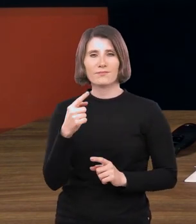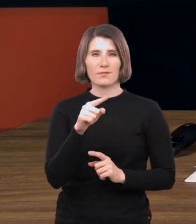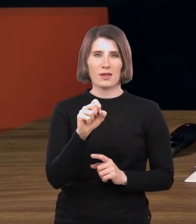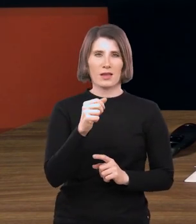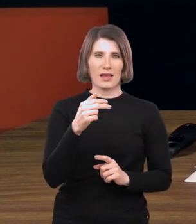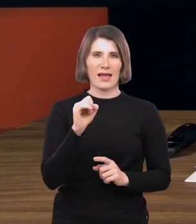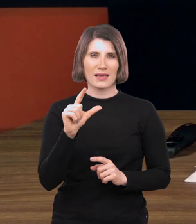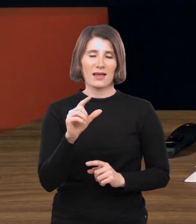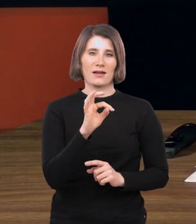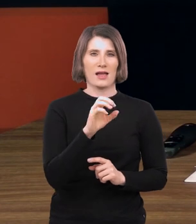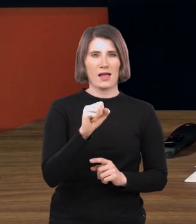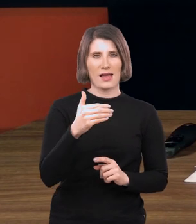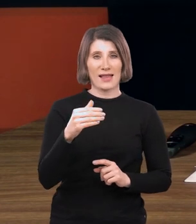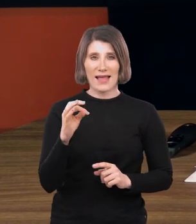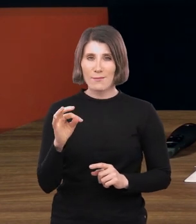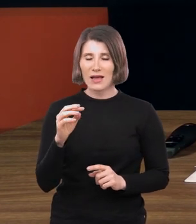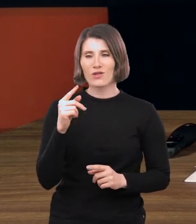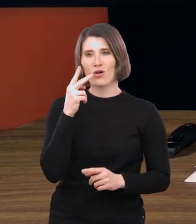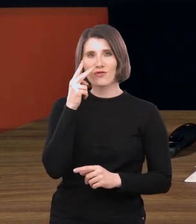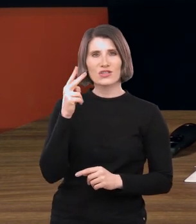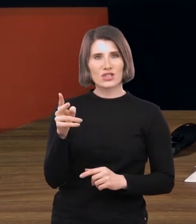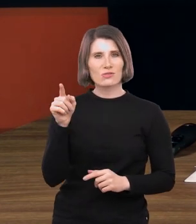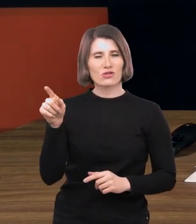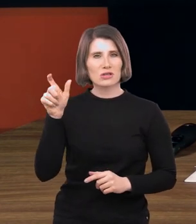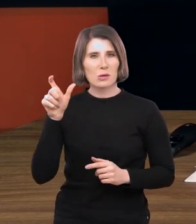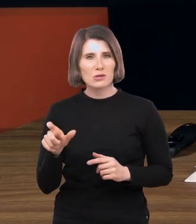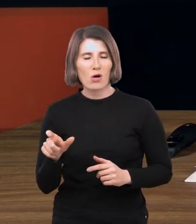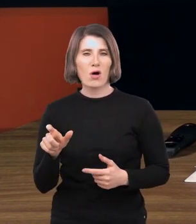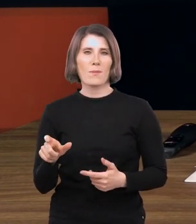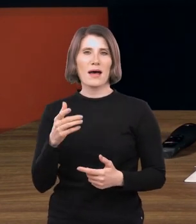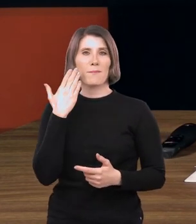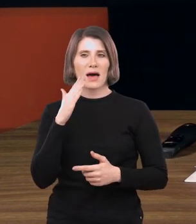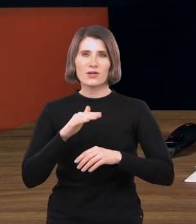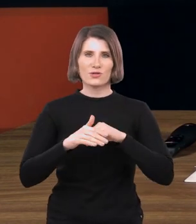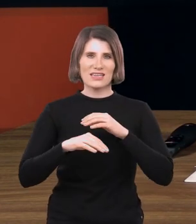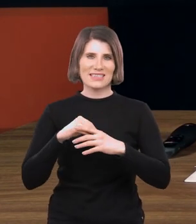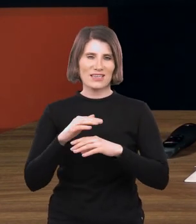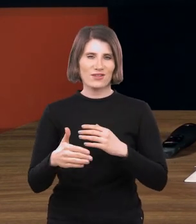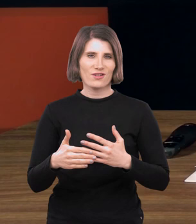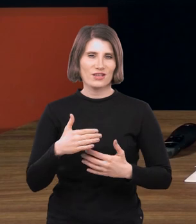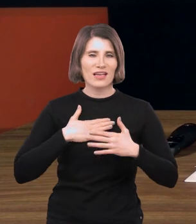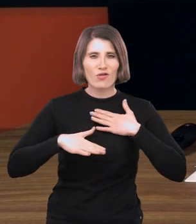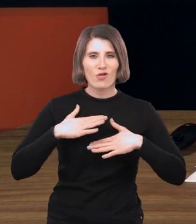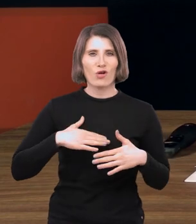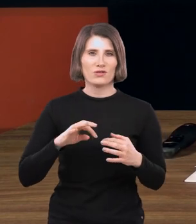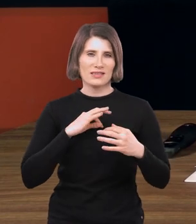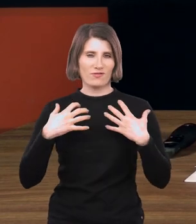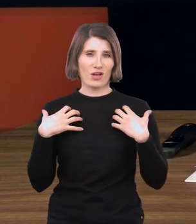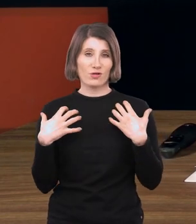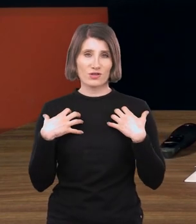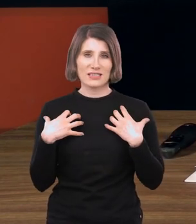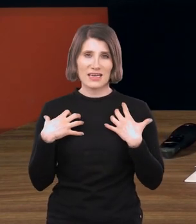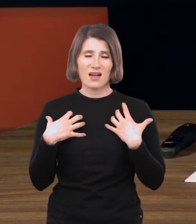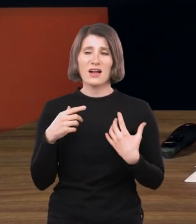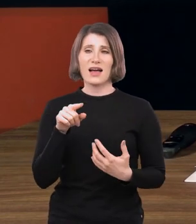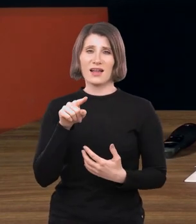Tamentem, to rzeczywiście widzimy postać człowieka, który jest bardzo szczęśliwy i zadowolony ze swojego życia. Ale ta sytuacja